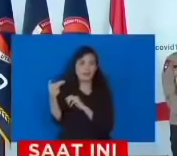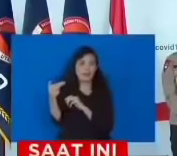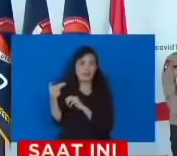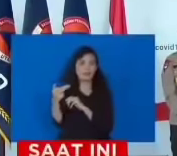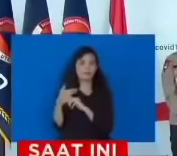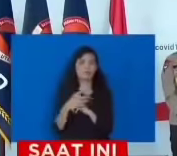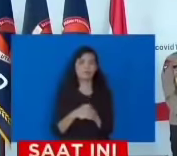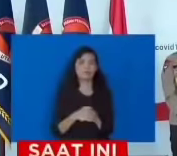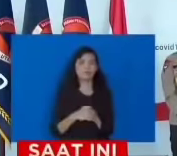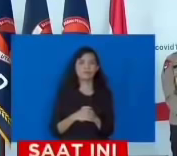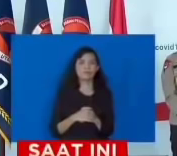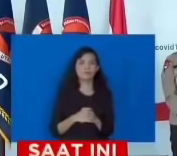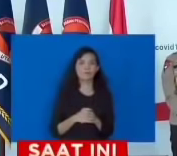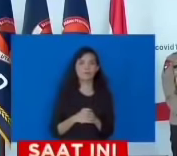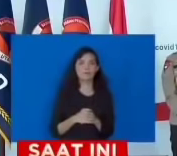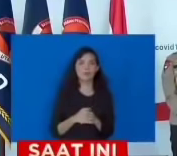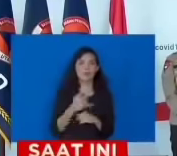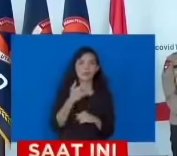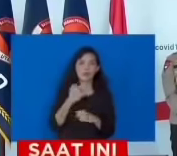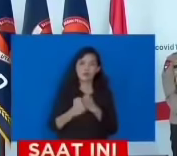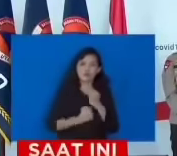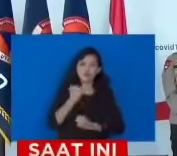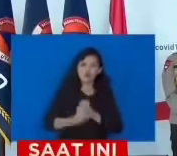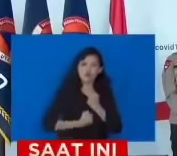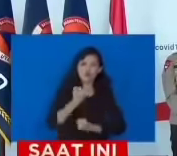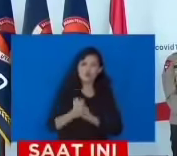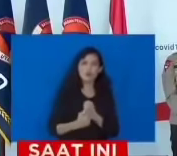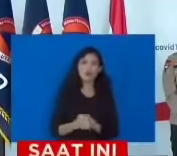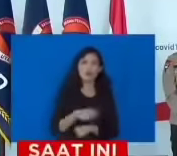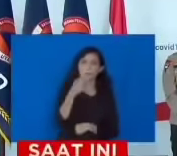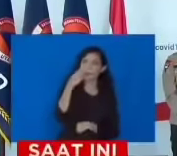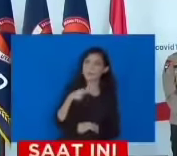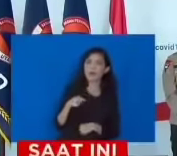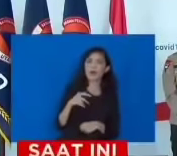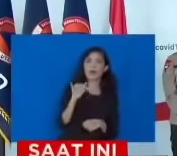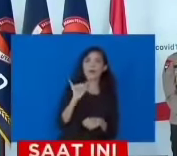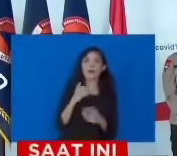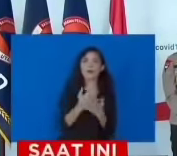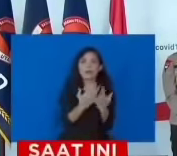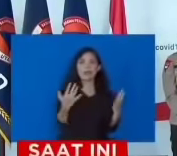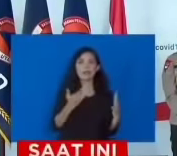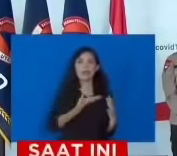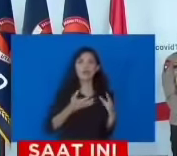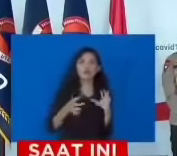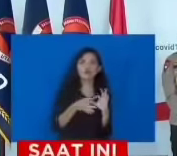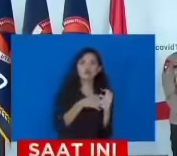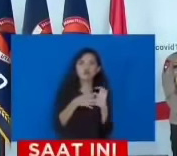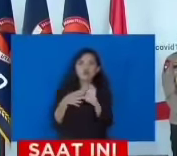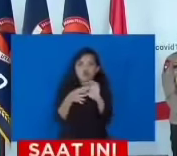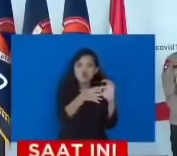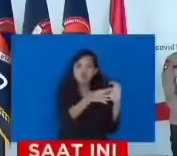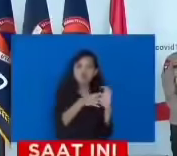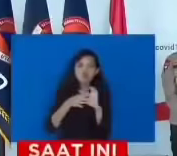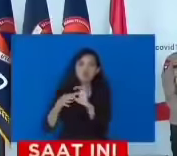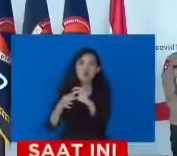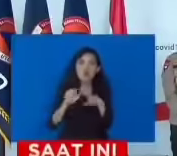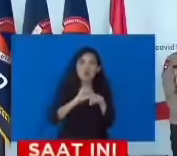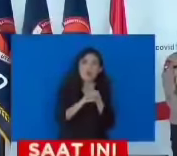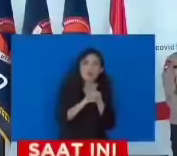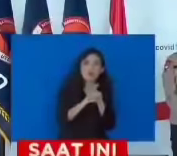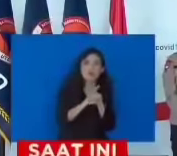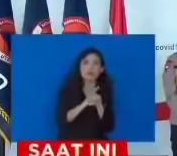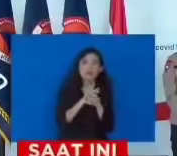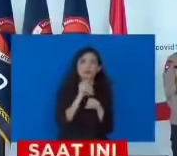akan terus melakukan upaya ini dan kami yakin masyarakat akan bersama kita untuk menghadapi permasalahan COVID-19